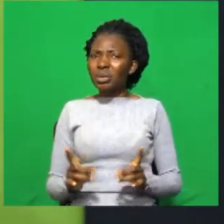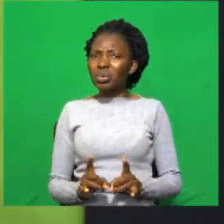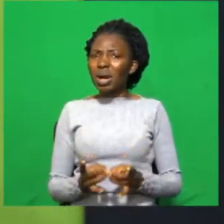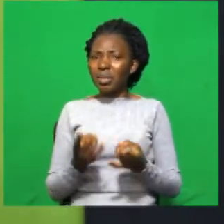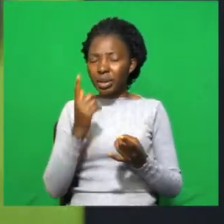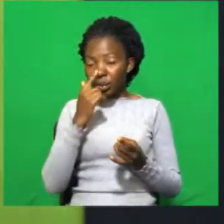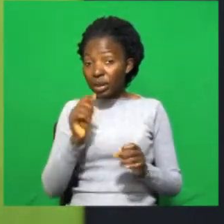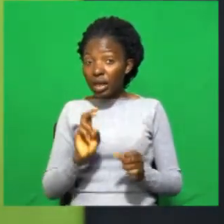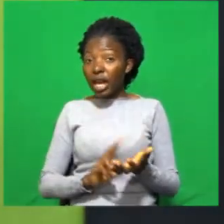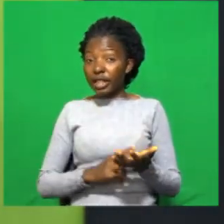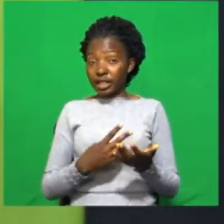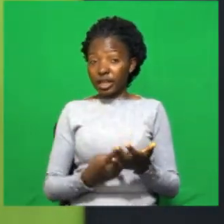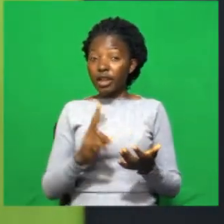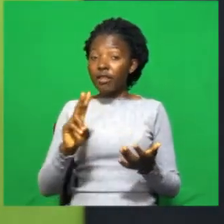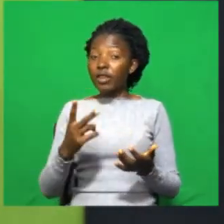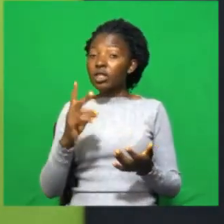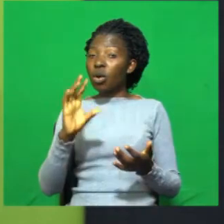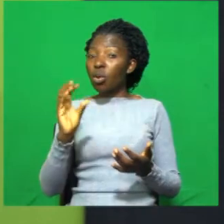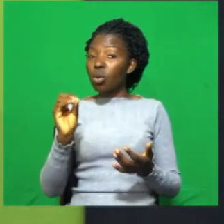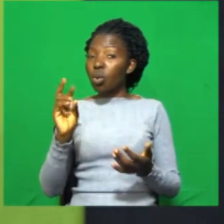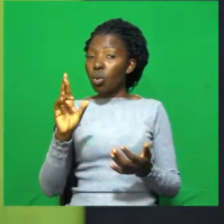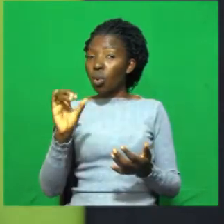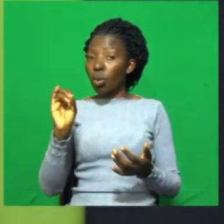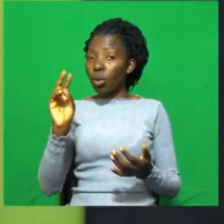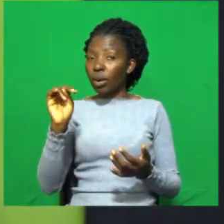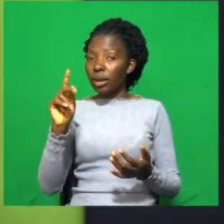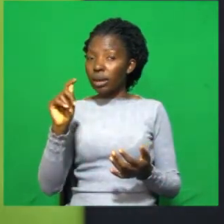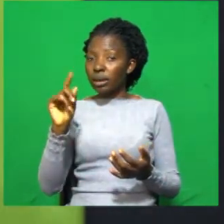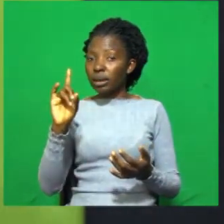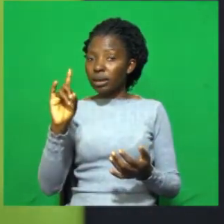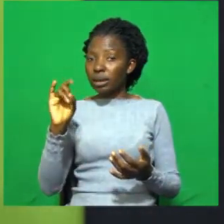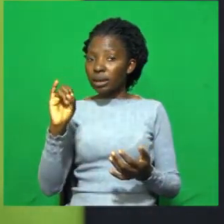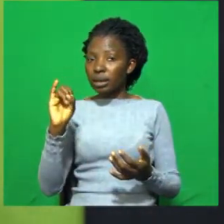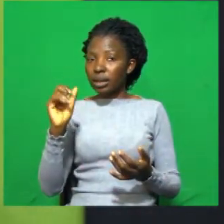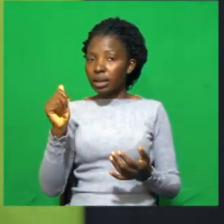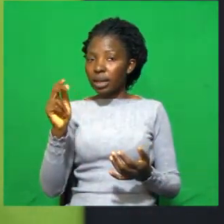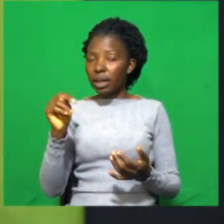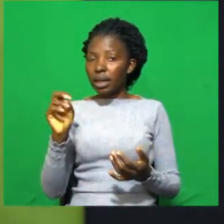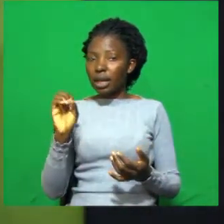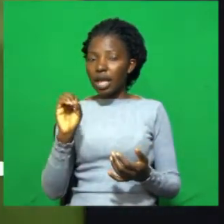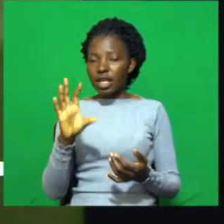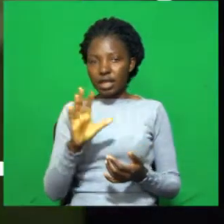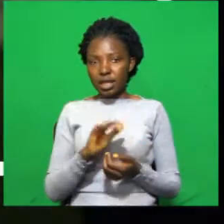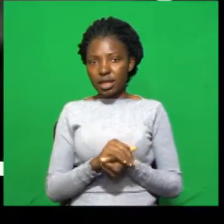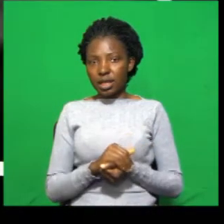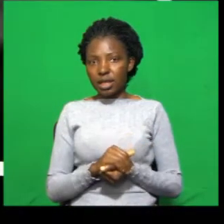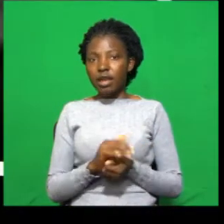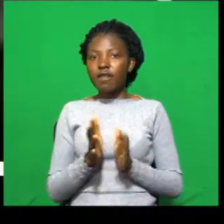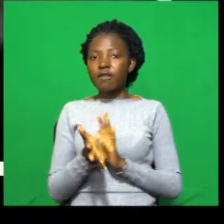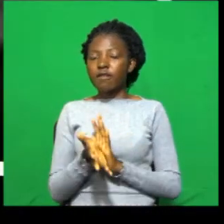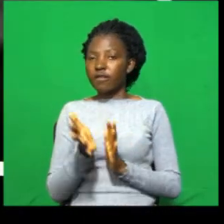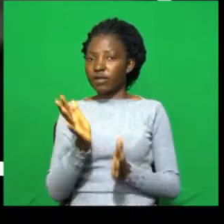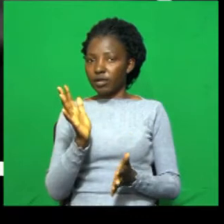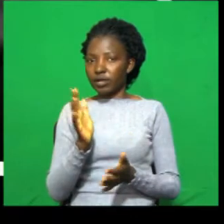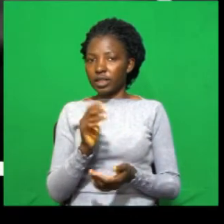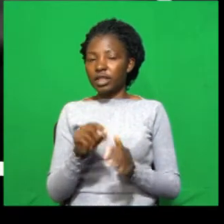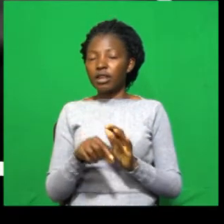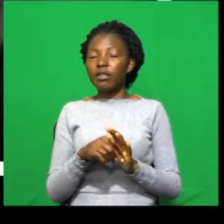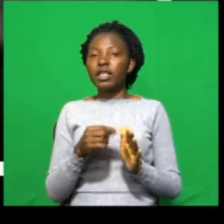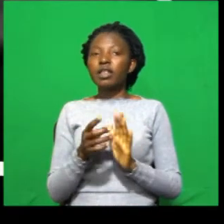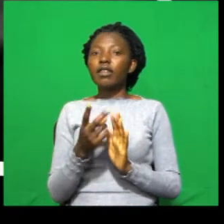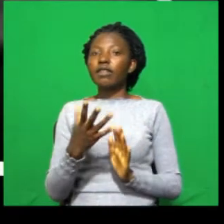vachimutswa. 1 Corinthians 15 verse 51 to 54. 1 Vakorinde chapter 15